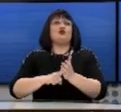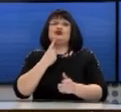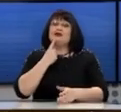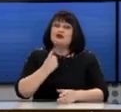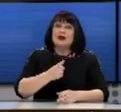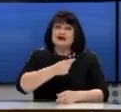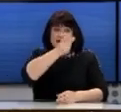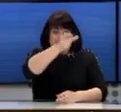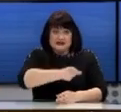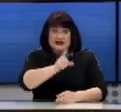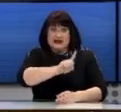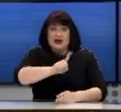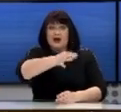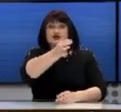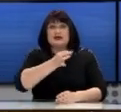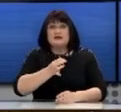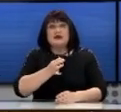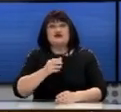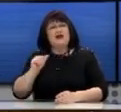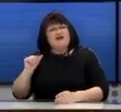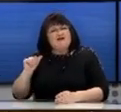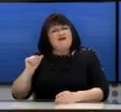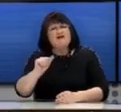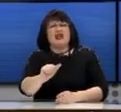Μας πείτε, κύριε Μητσοτάκη, ότι γίνονται βιασμοί